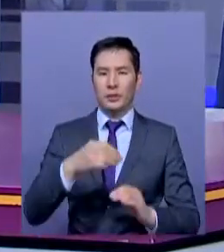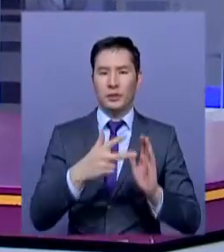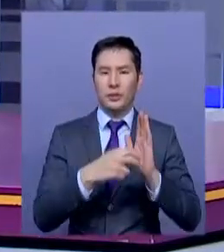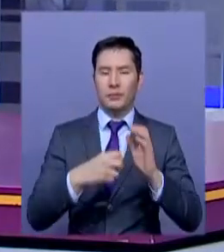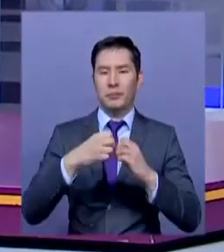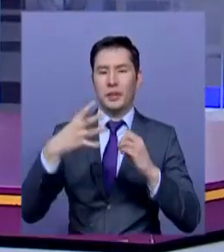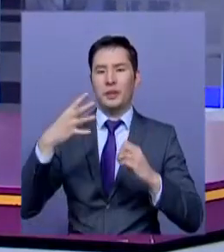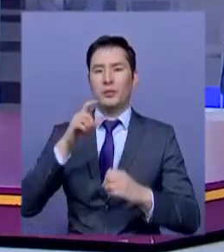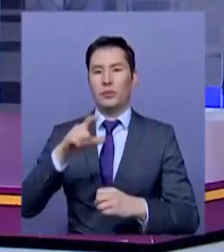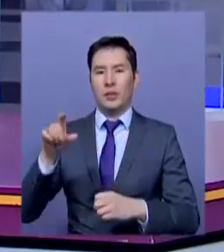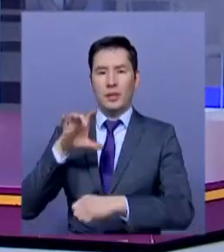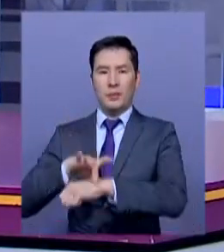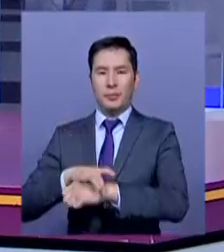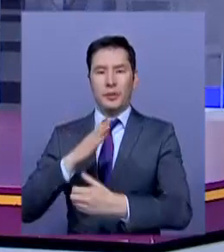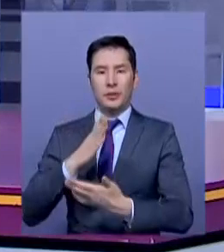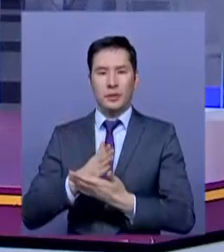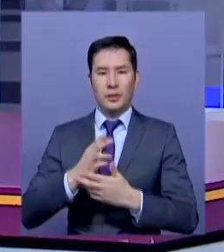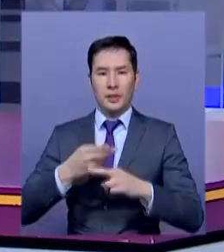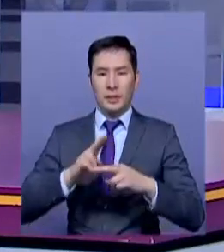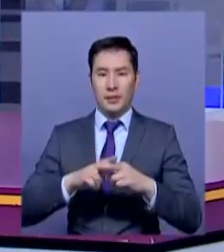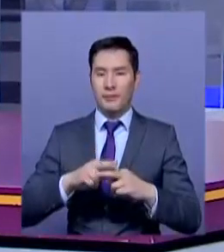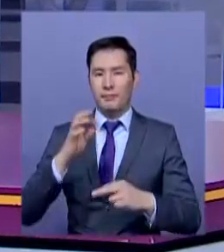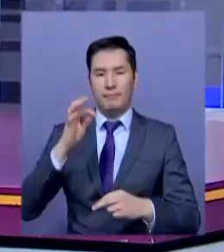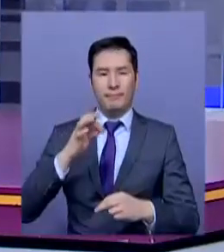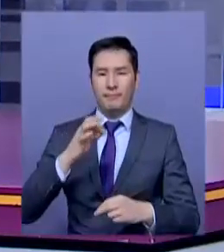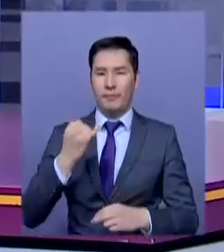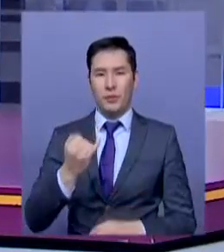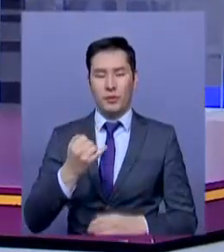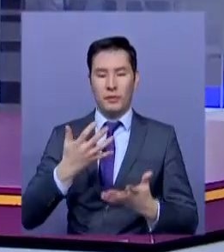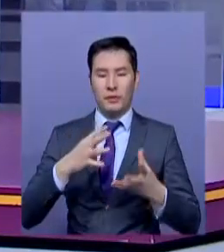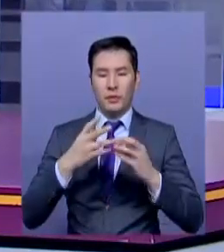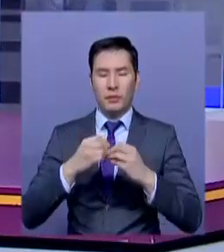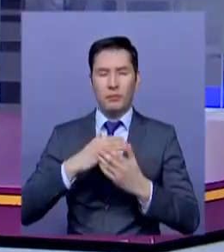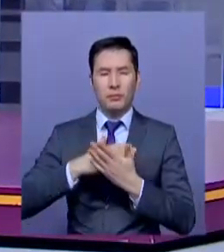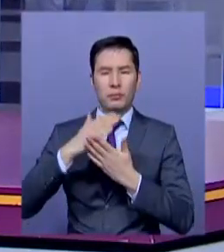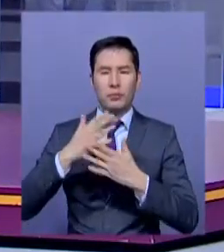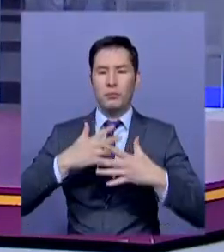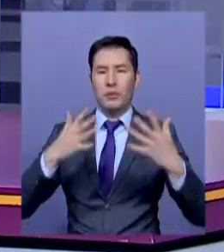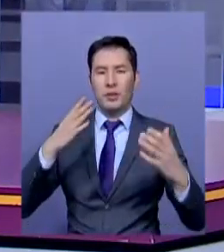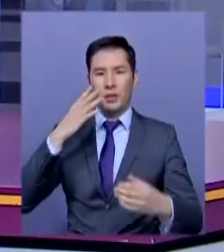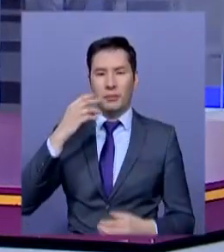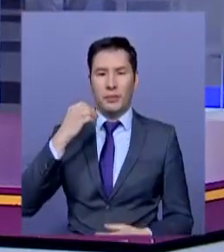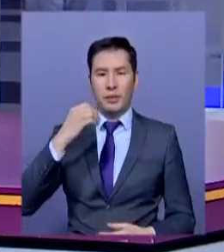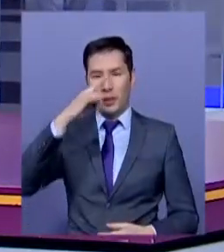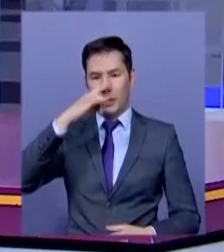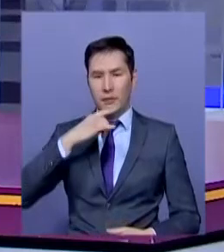адамнан вирус анықталған. Бұл жағымсыз көрсеткіш республика бойынша ең жоғары болып тұр. Жалпы ел